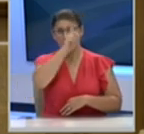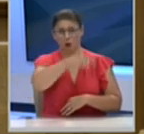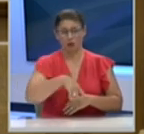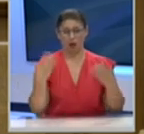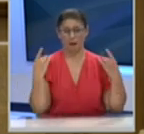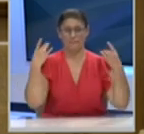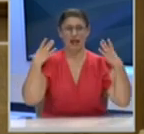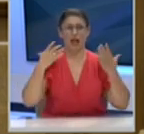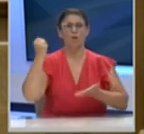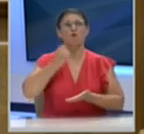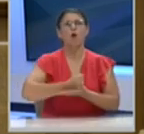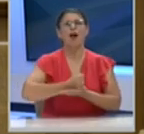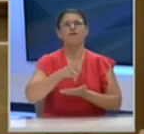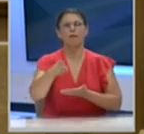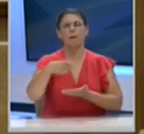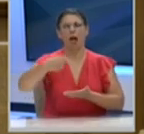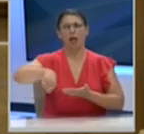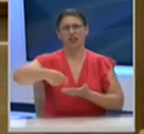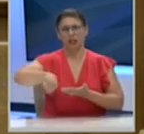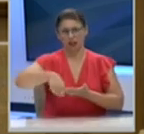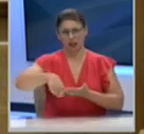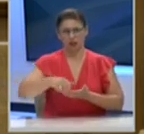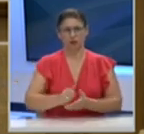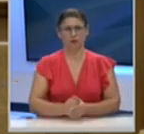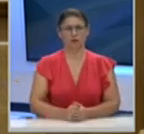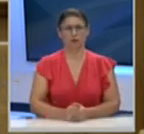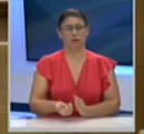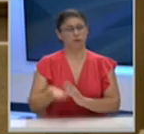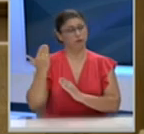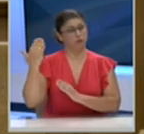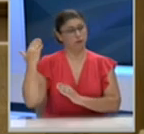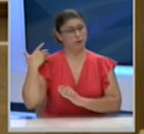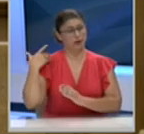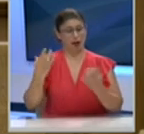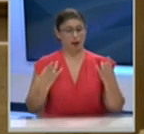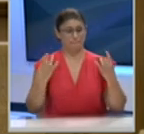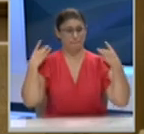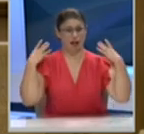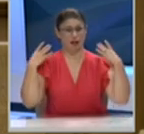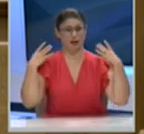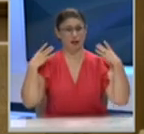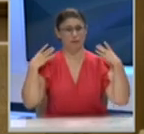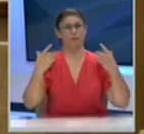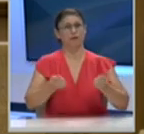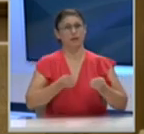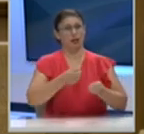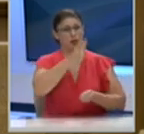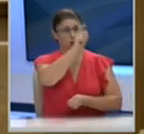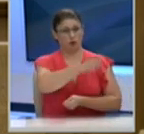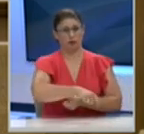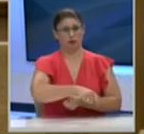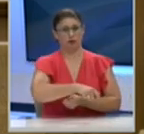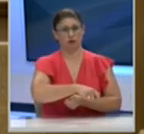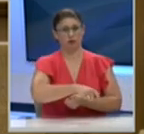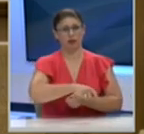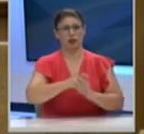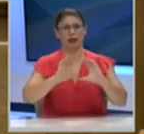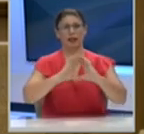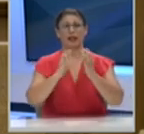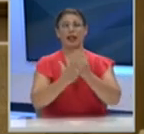βούλευμα και πολύ πριν απαλλαγή έγινε